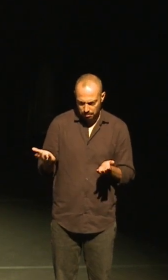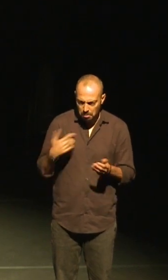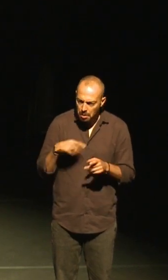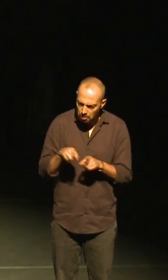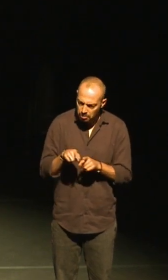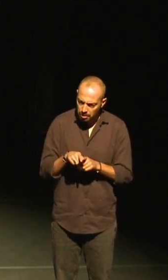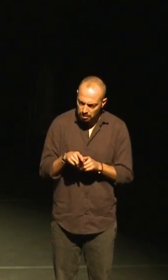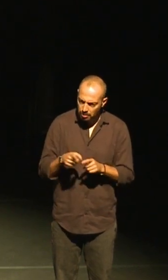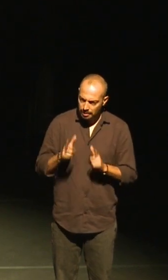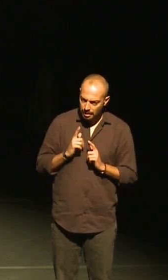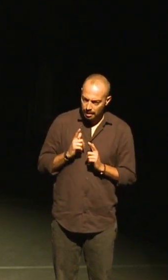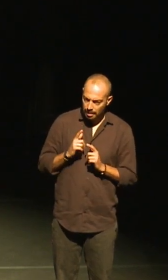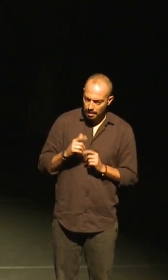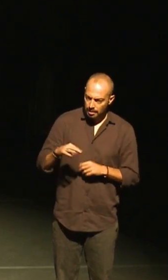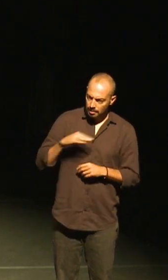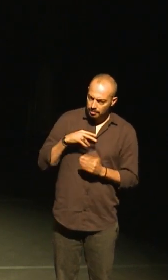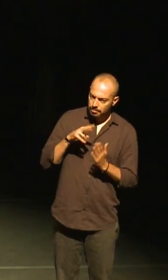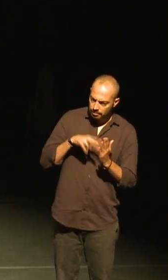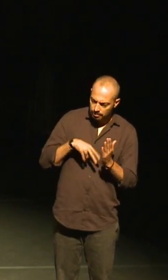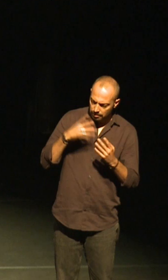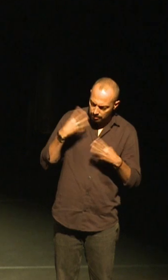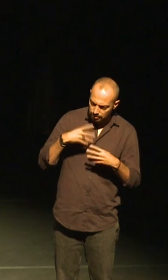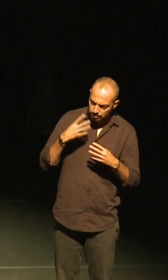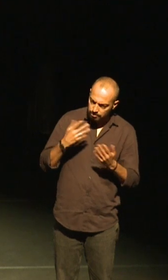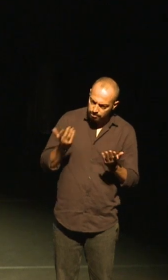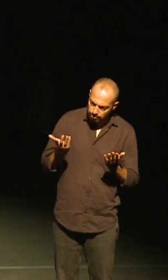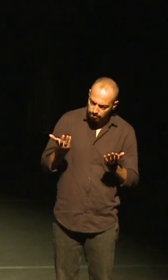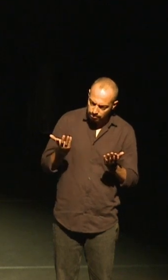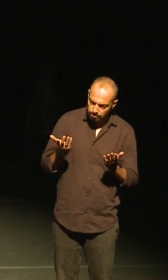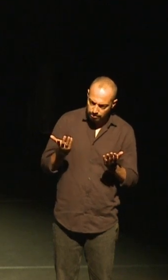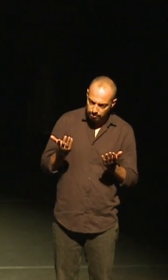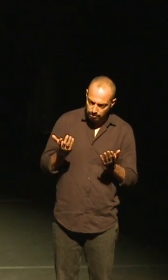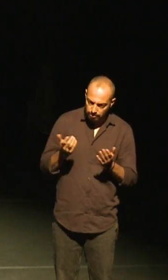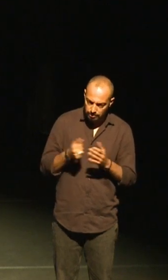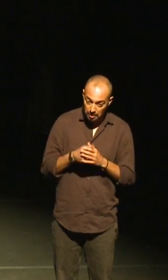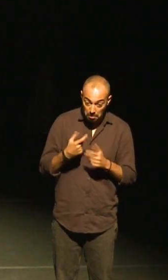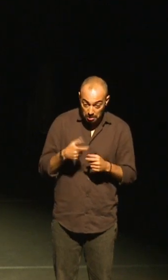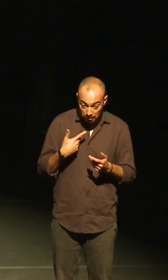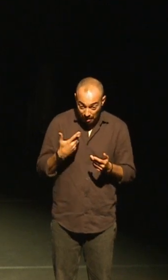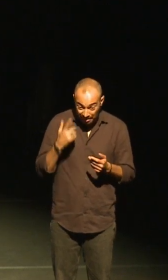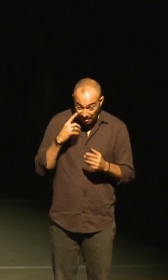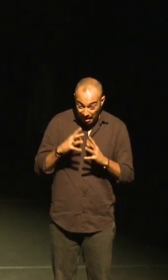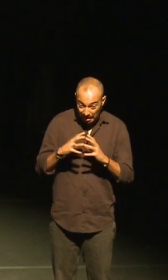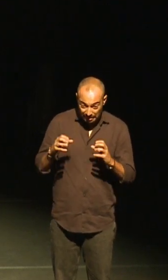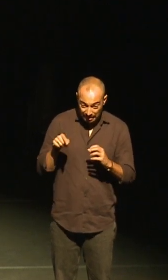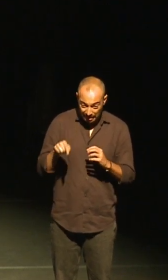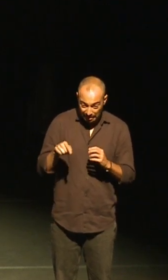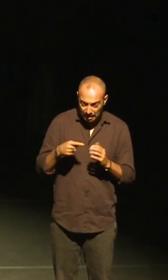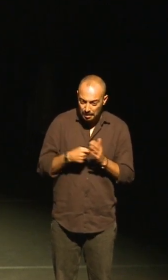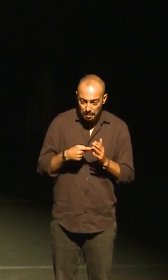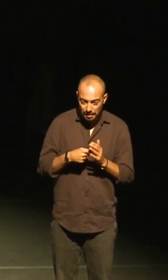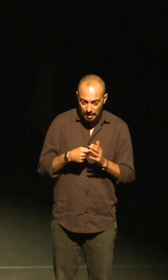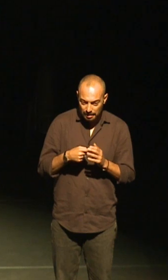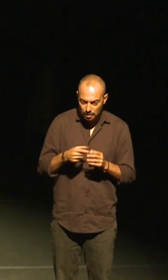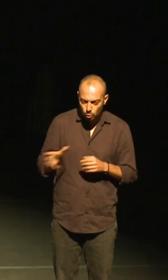leadership bye sample Perché nel momento in cui appunto tu fai in modo che tutte le tue persone di tutti